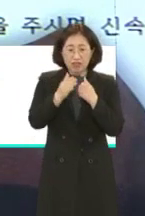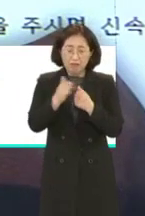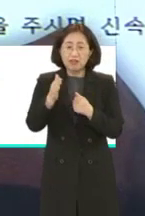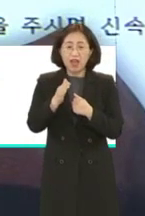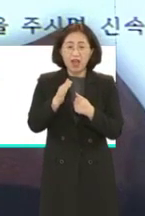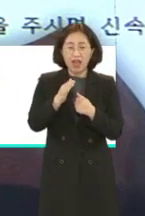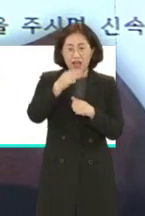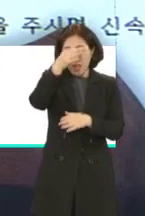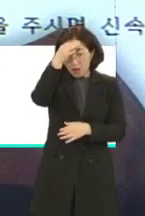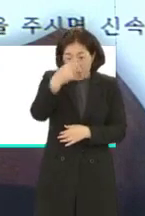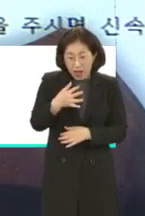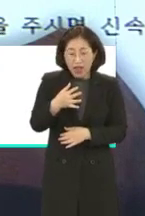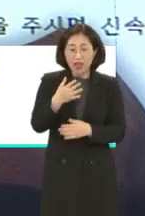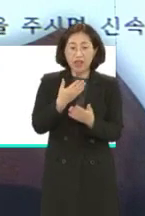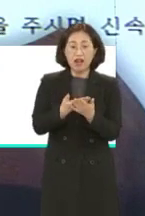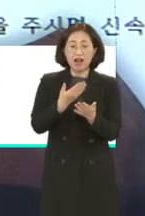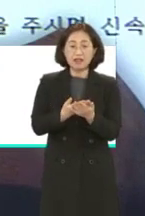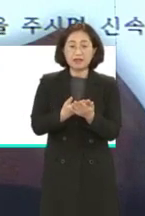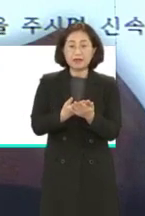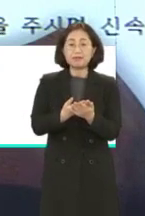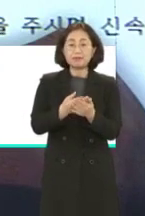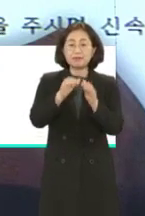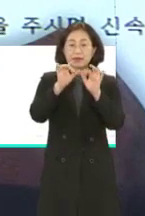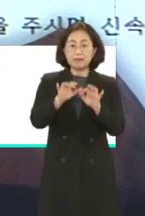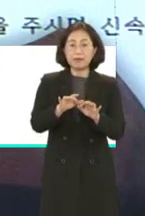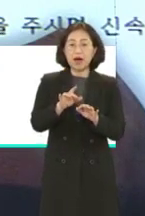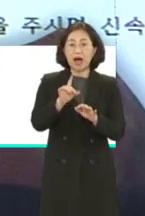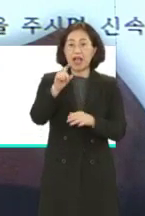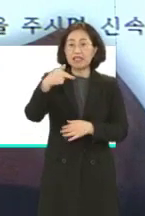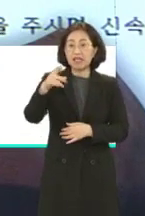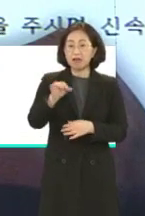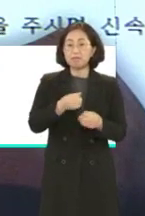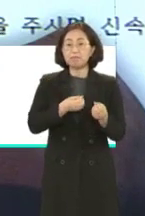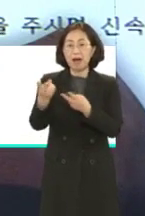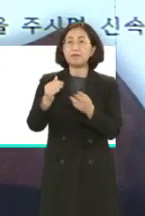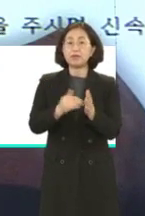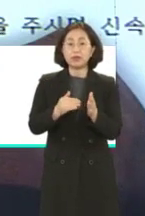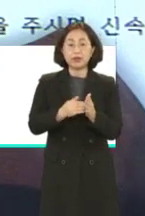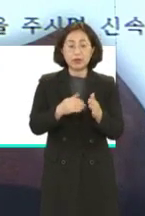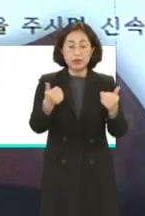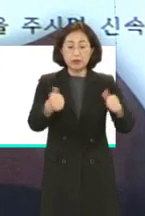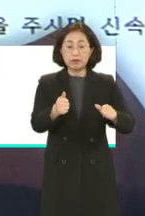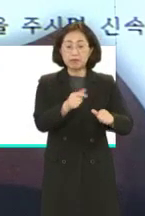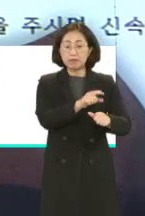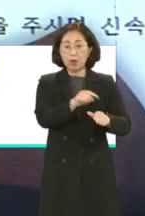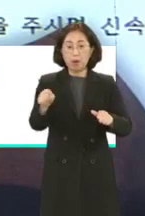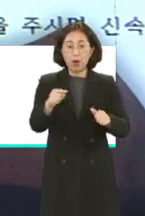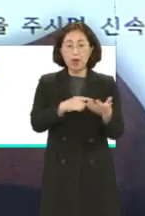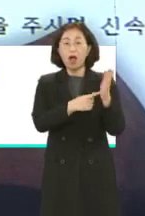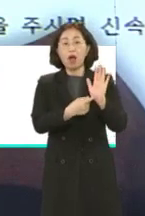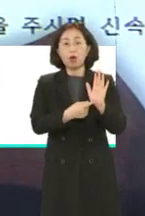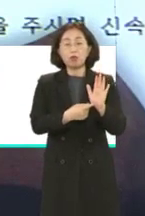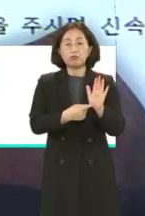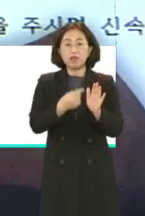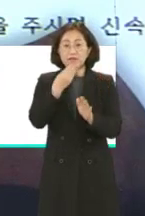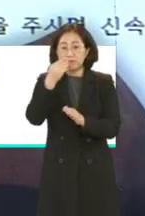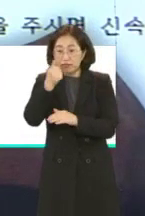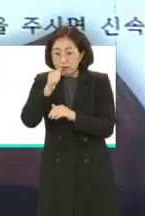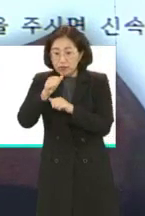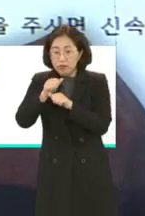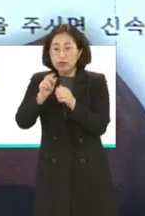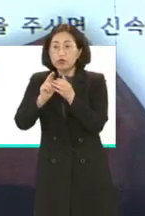담긴 사과문 한 장뿐이었습니다. 주민번호를 고스란히 노출시켜놓고 대충 무마하려는 정부 부처를 과연